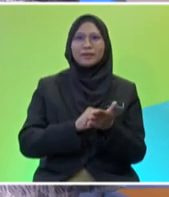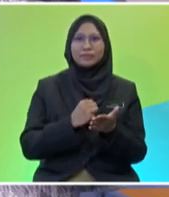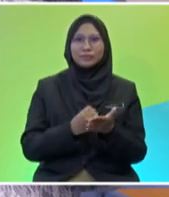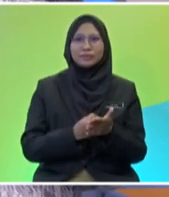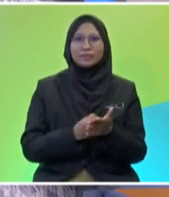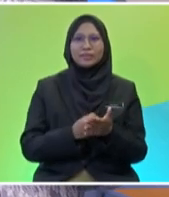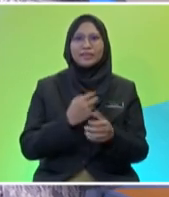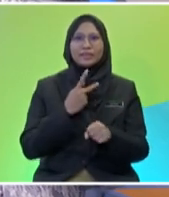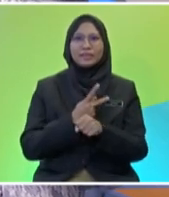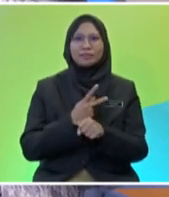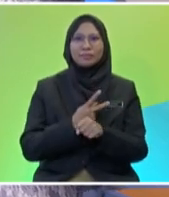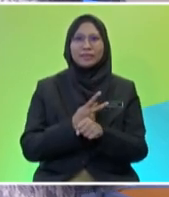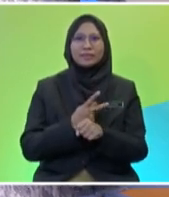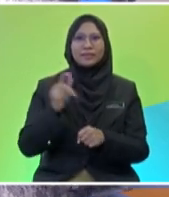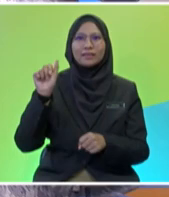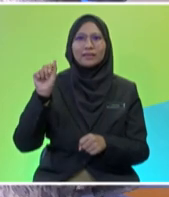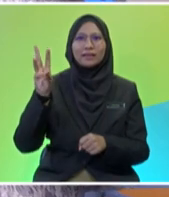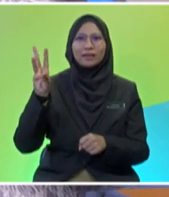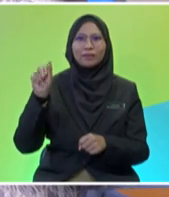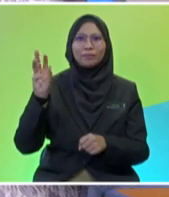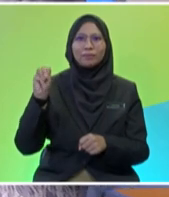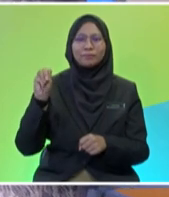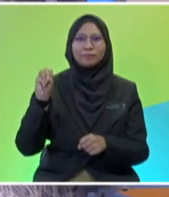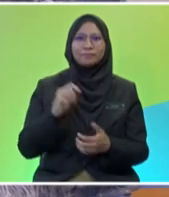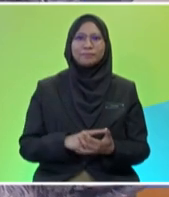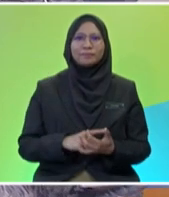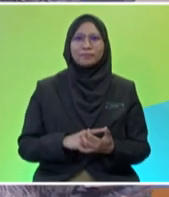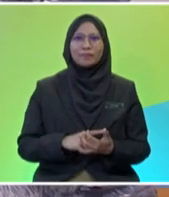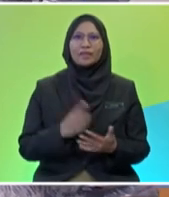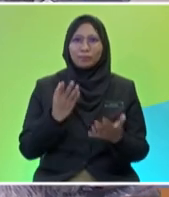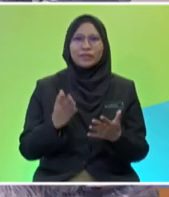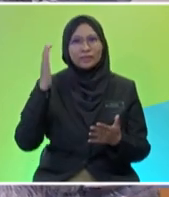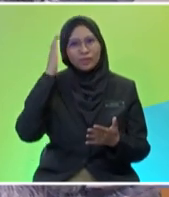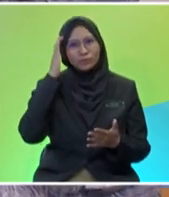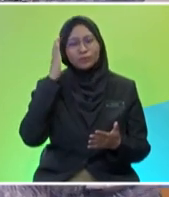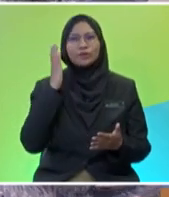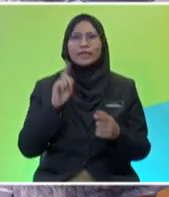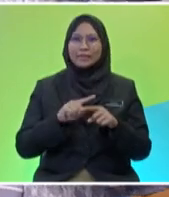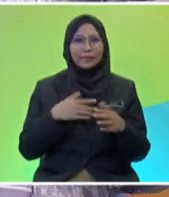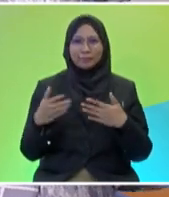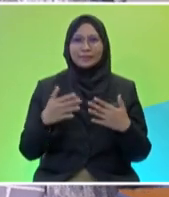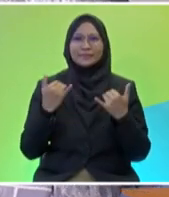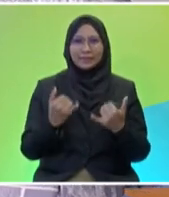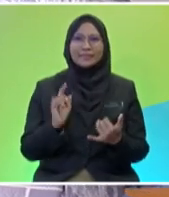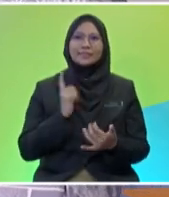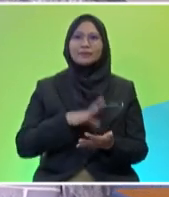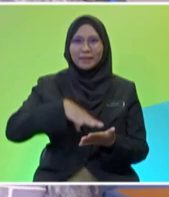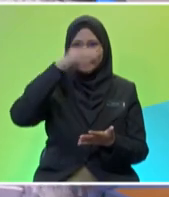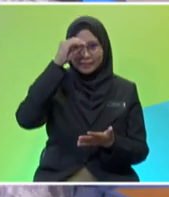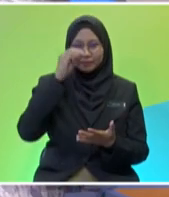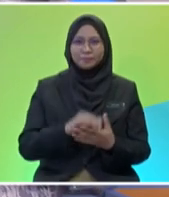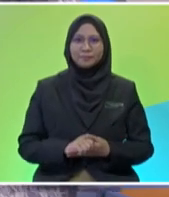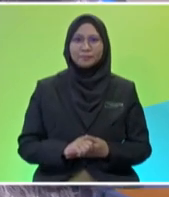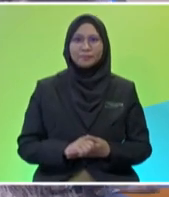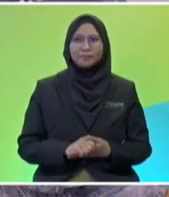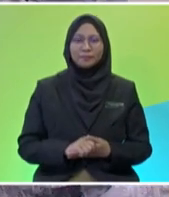awam Oke mungkin kita tahu tapi kita kurang jelas dan berkaitan dengan Apa itu agensi penghematan awam Oke untuk pengetahuan